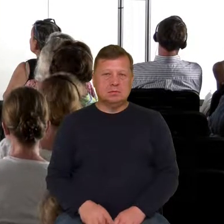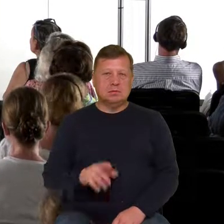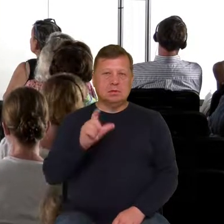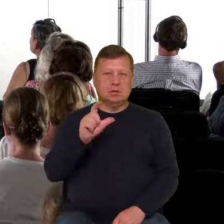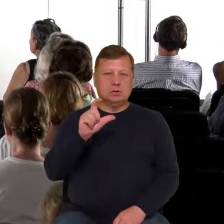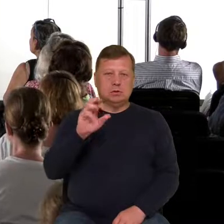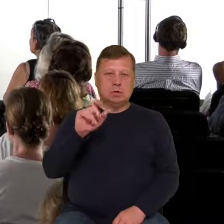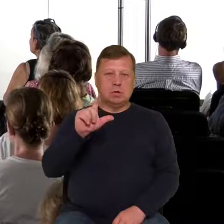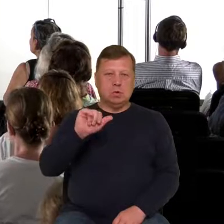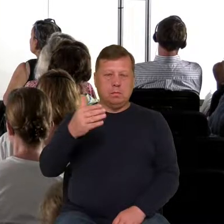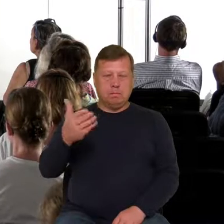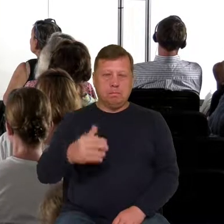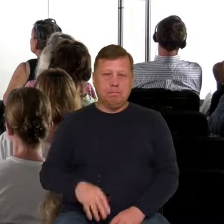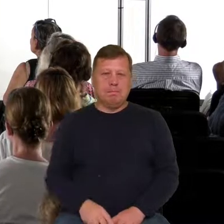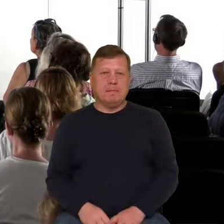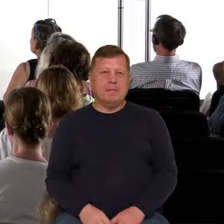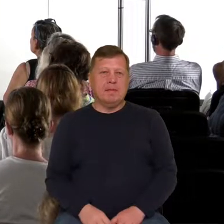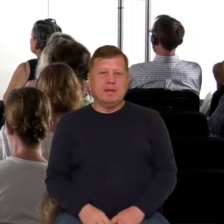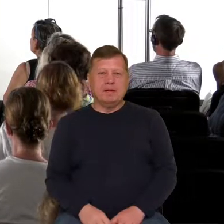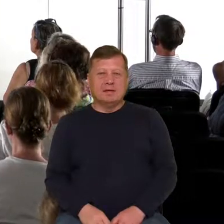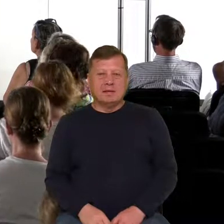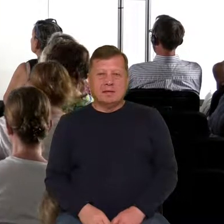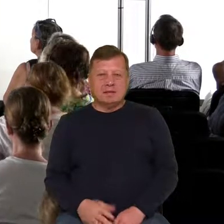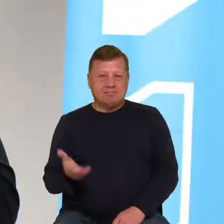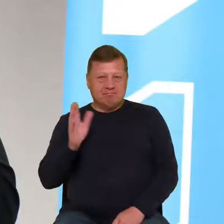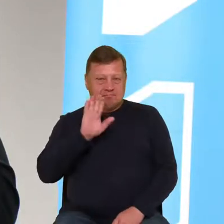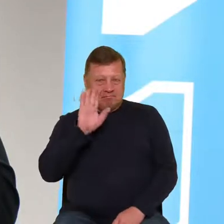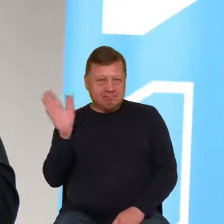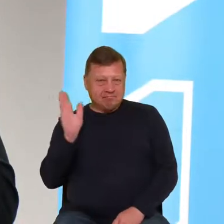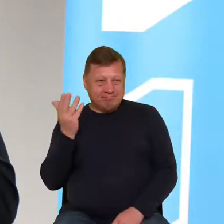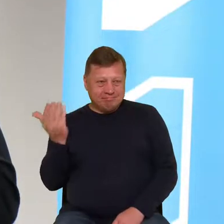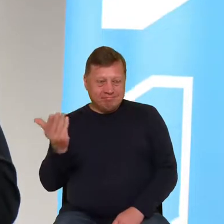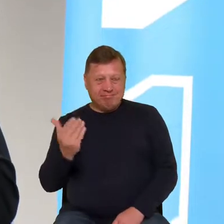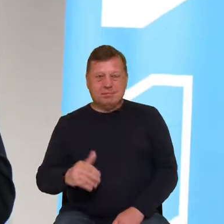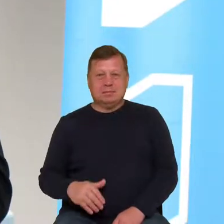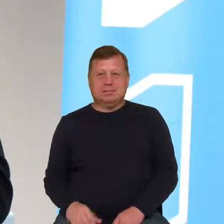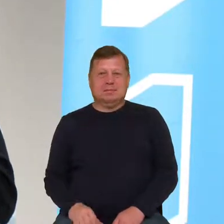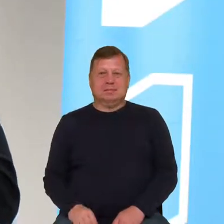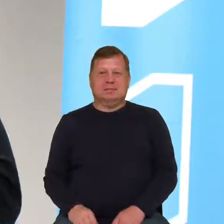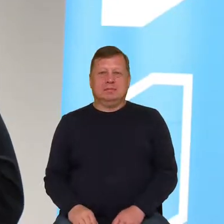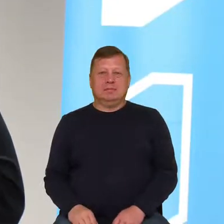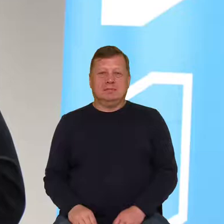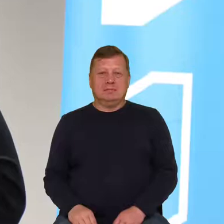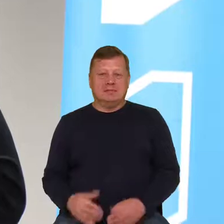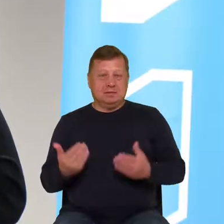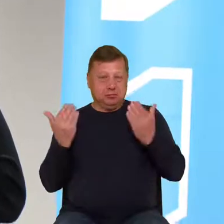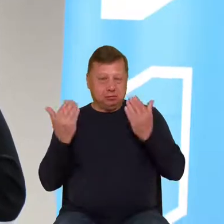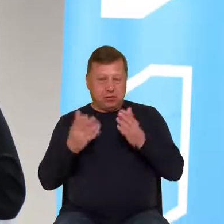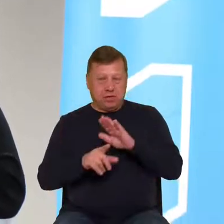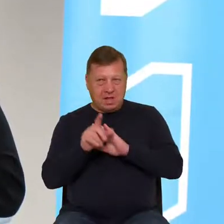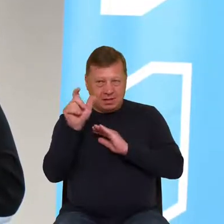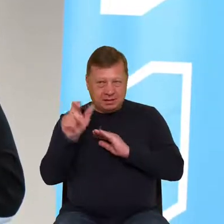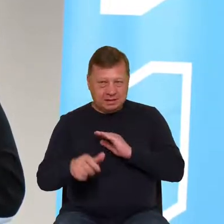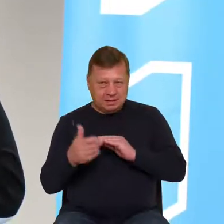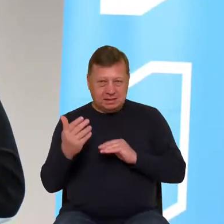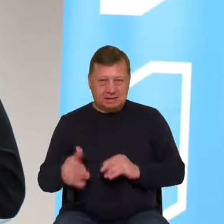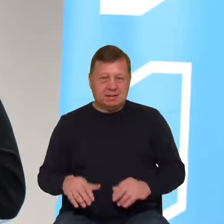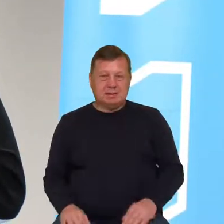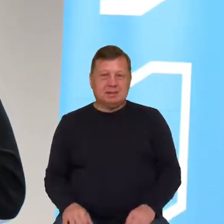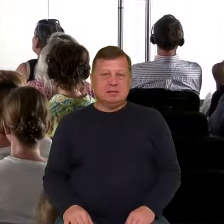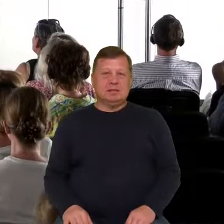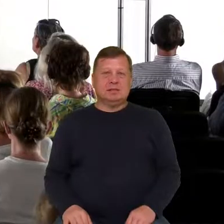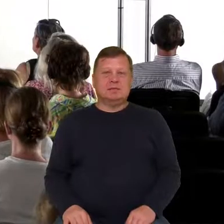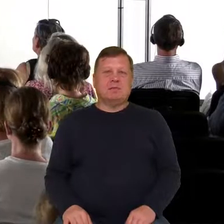Column, I will just say hi to you. Powiem tylko, przywitam się tylko z... And I will switch